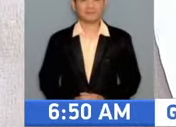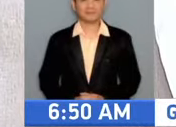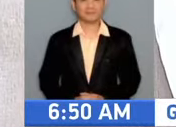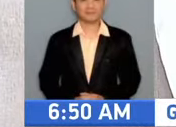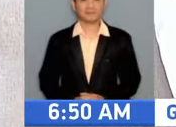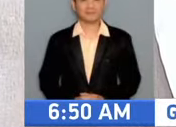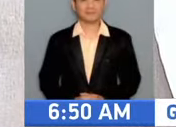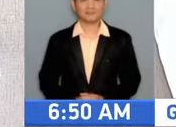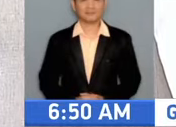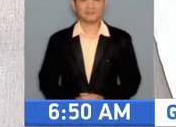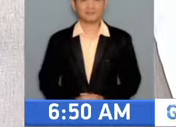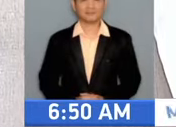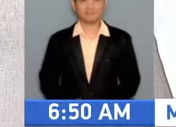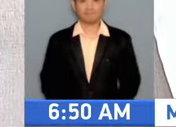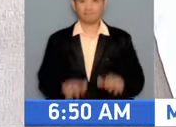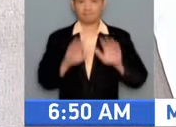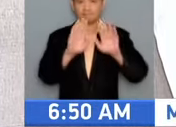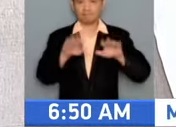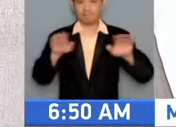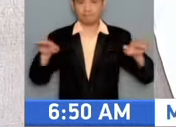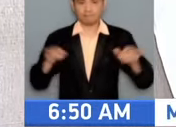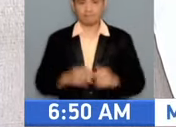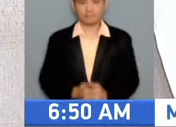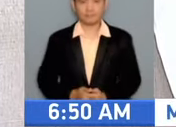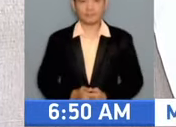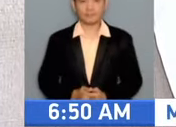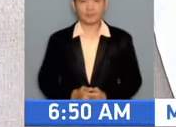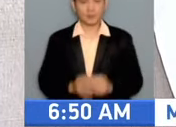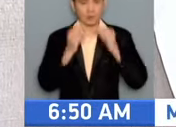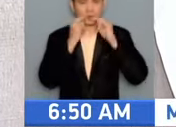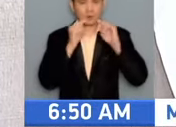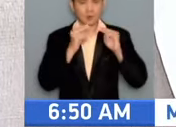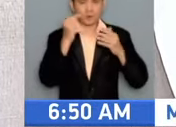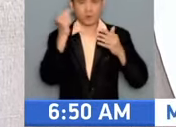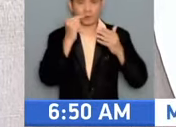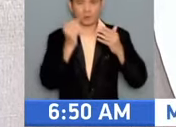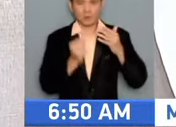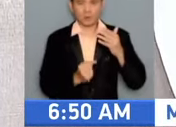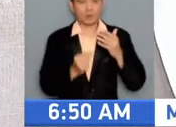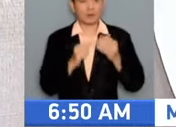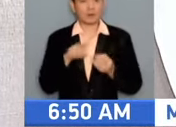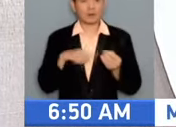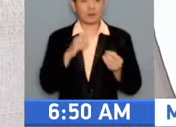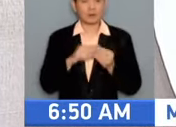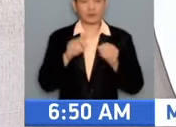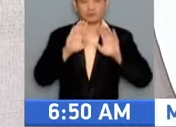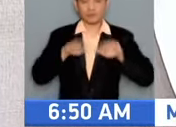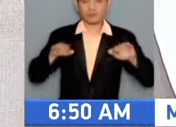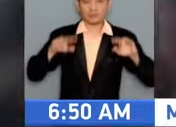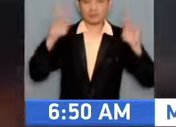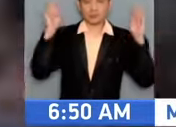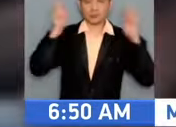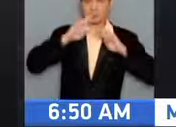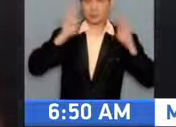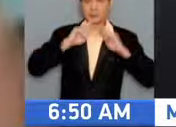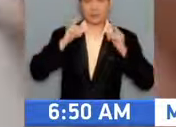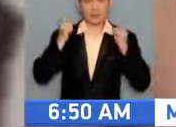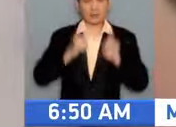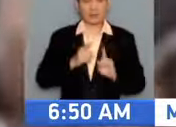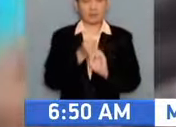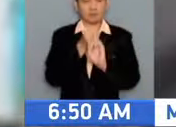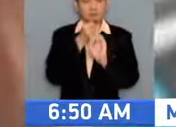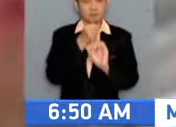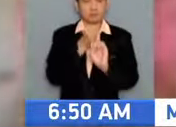Mga kapuso, kaliwat kanan ngayon ang mga balita tungkol sa mga batang naaaksidente. Tulad na nga lang sa nangyari sa 2 bata